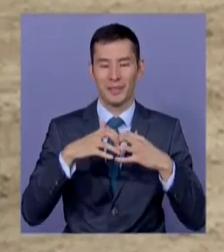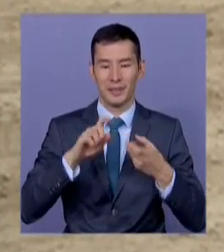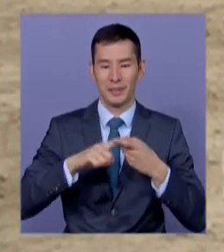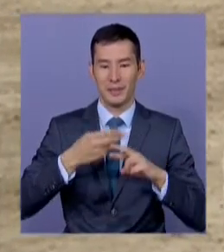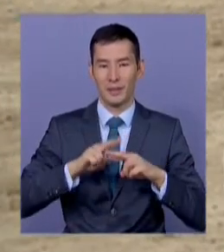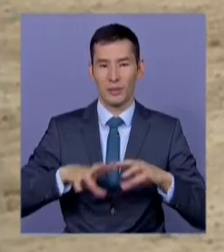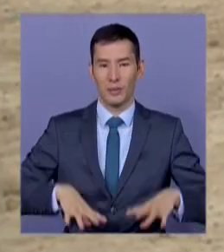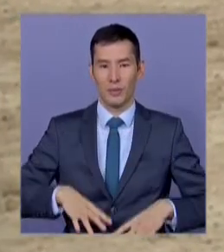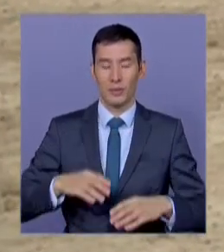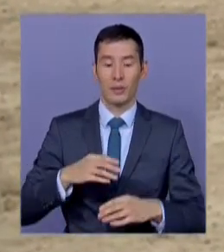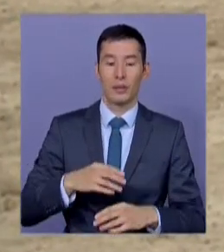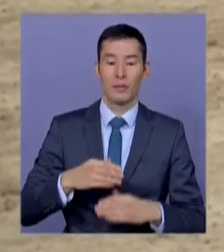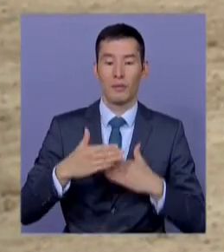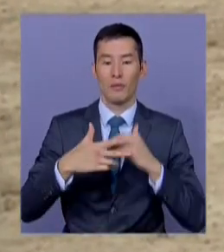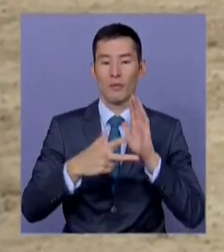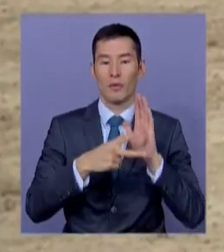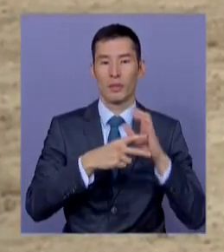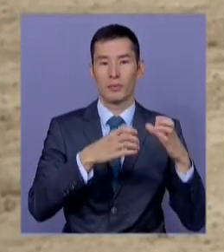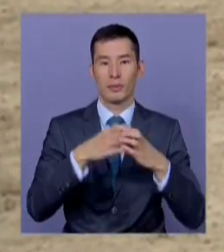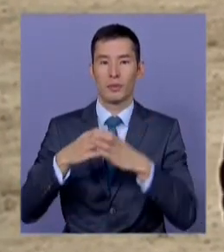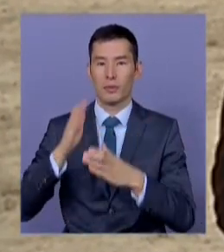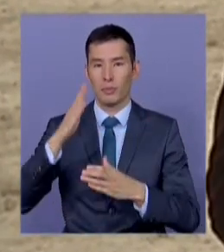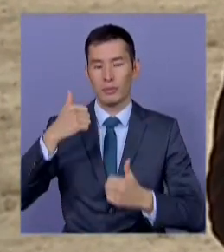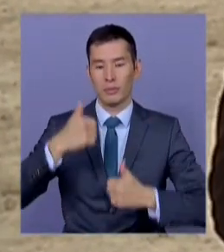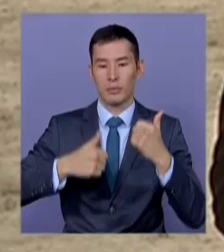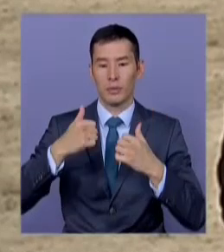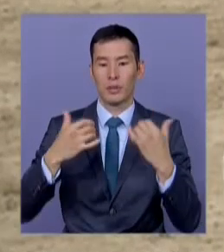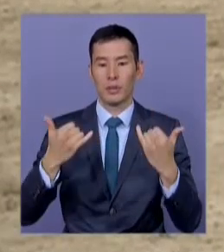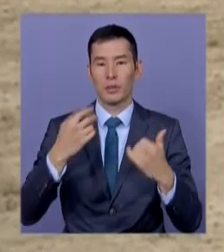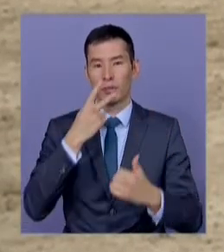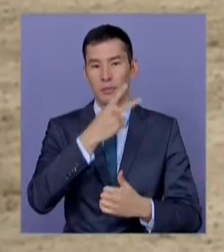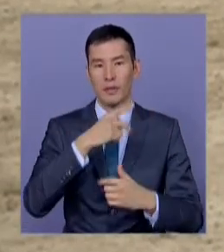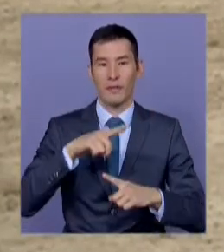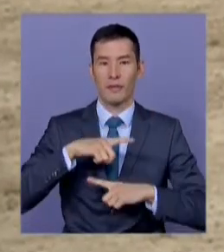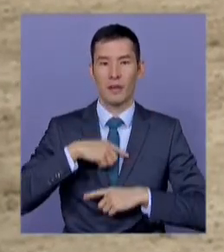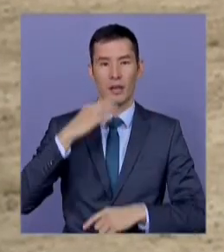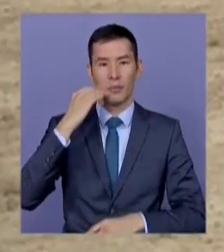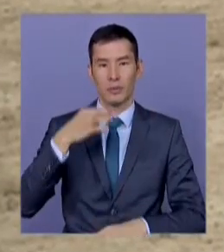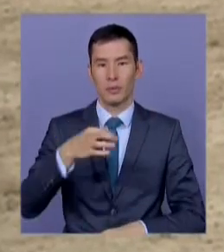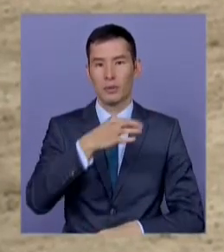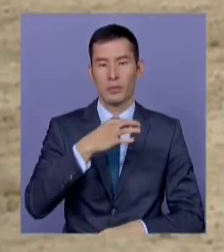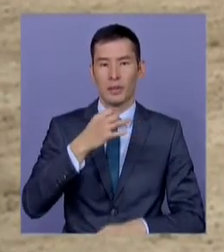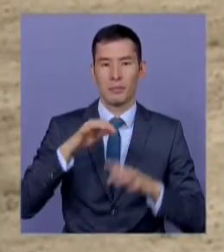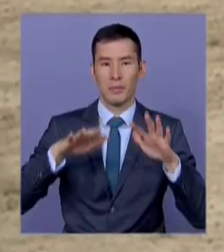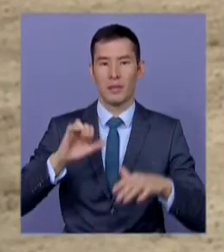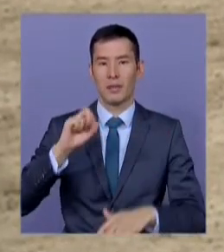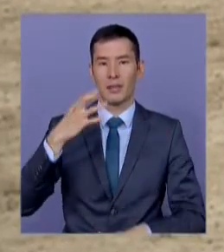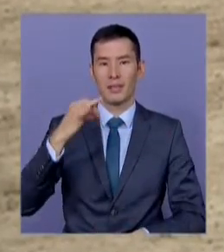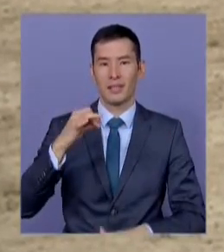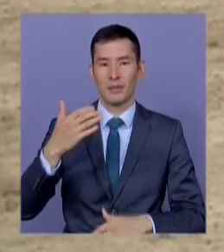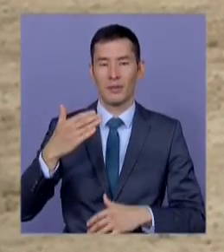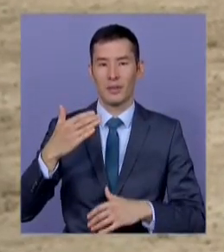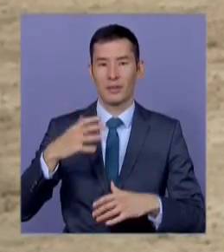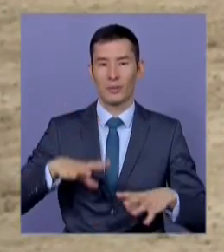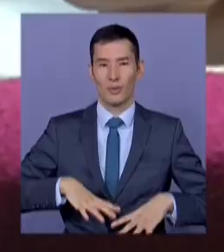Сарқан сынды 8 команда бақ сынасуда, ал дәл қазір шешуші сында Алматы облысы мен жергілікті Ақсай ауданының палуандары